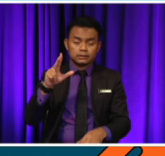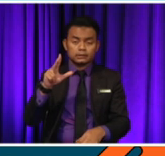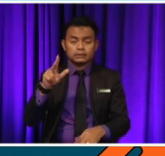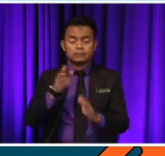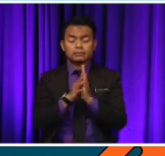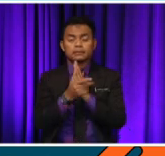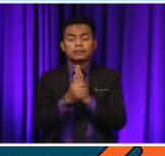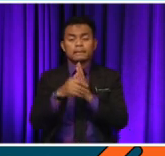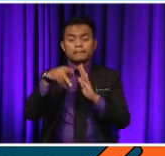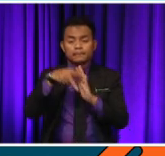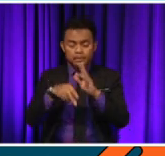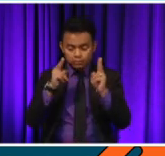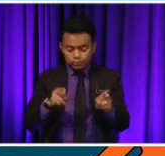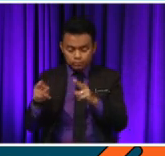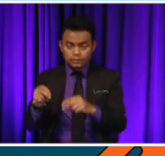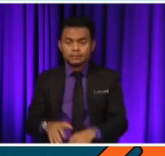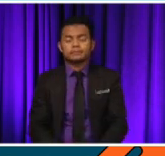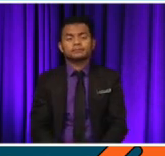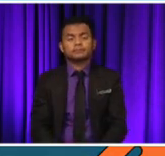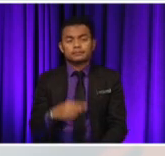satu e berikan maksud